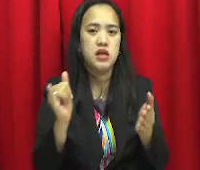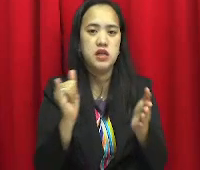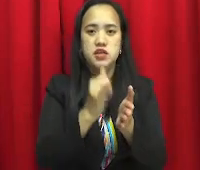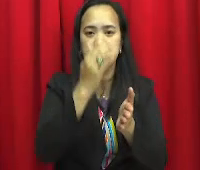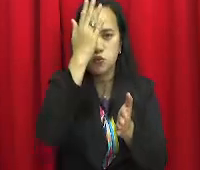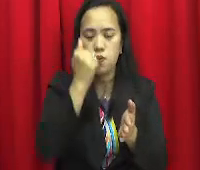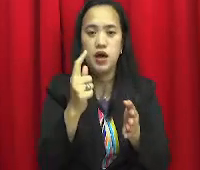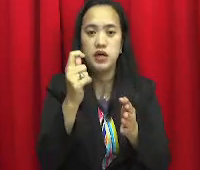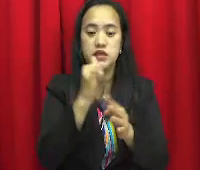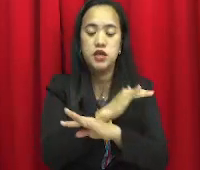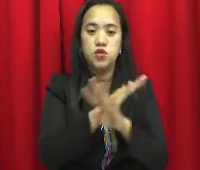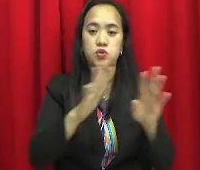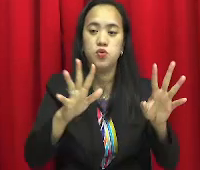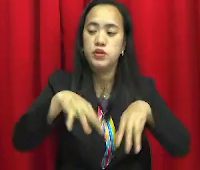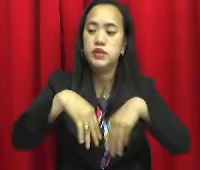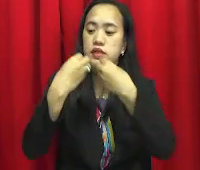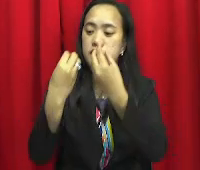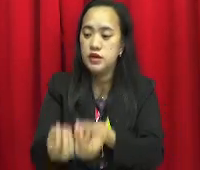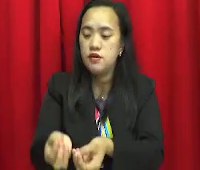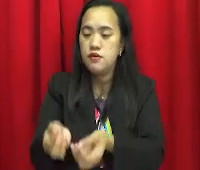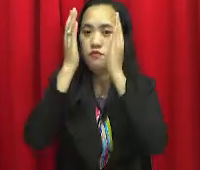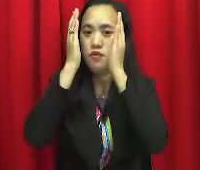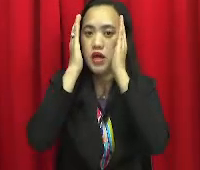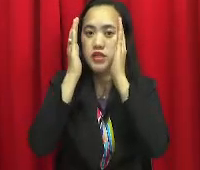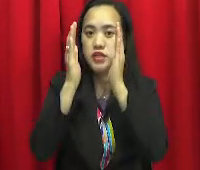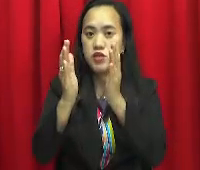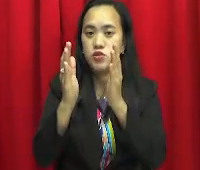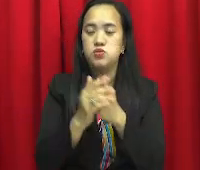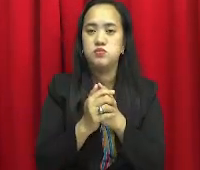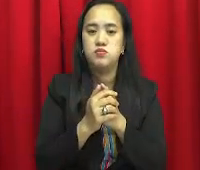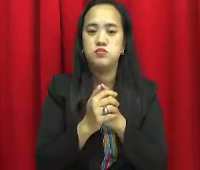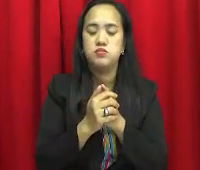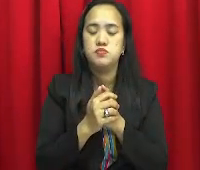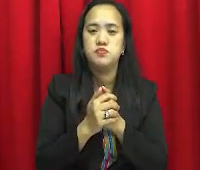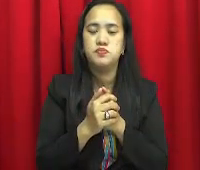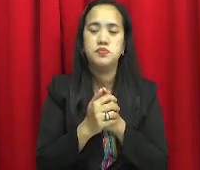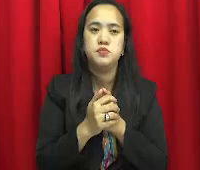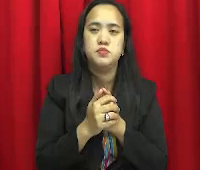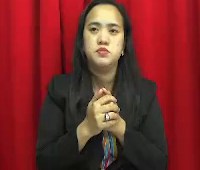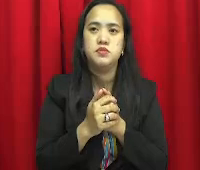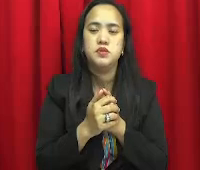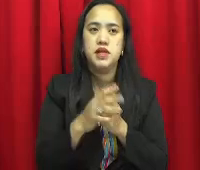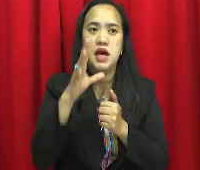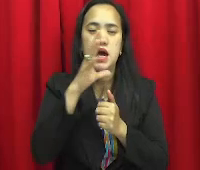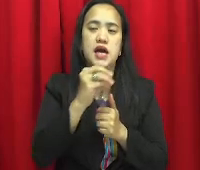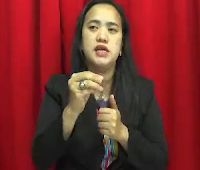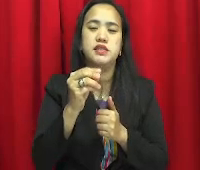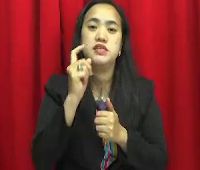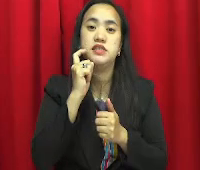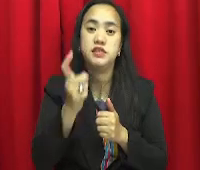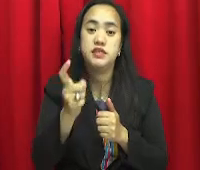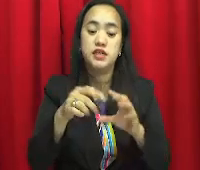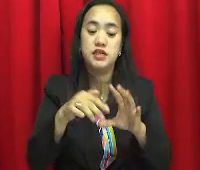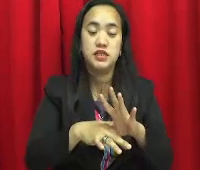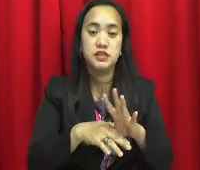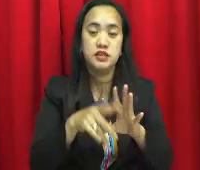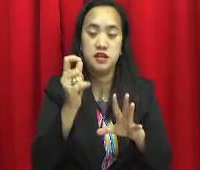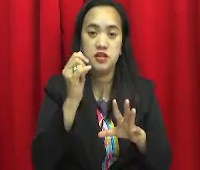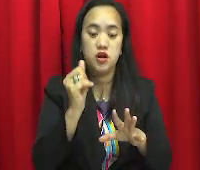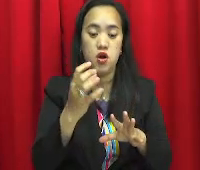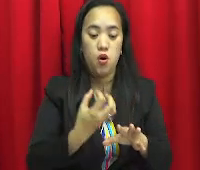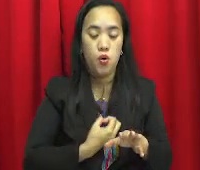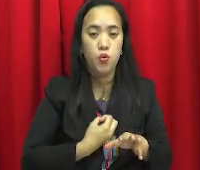Parang ang totoo noon, parang hindi mo na babaguhin ba, you know, parang wala ka nang babaguhin sa buhay. Now, alam